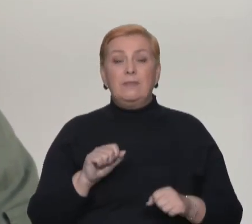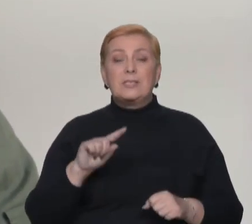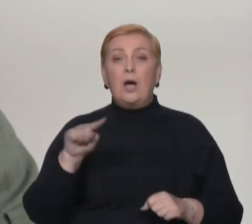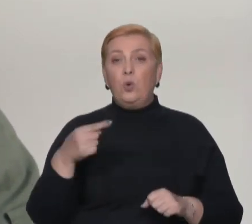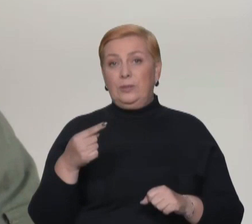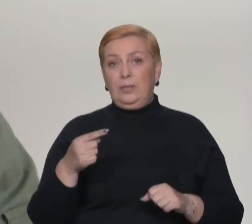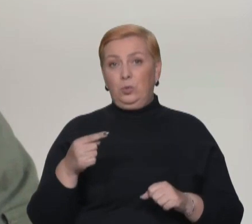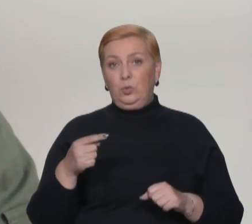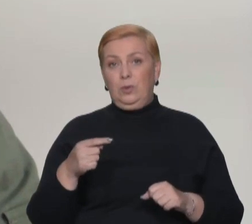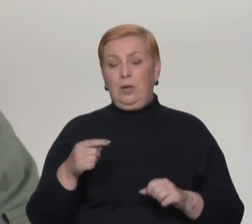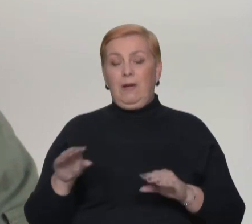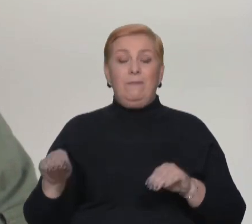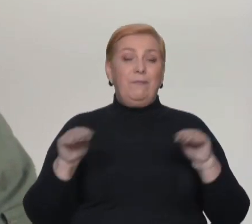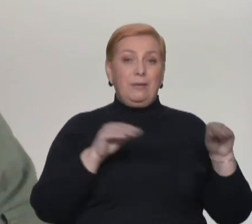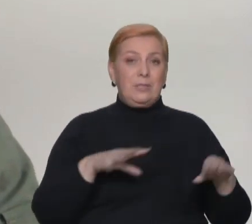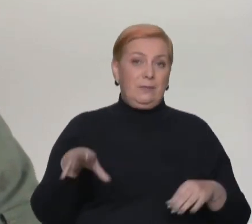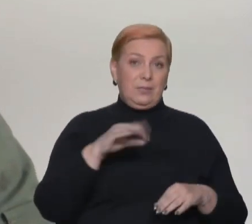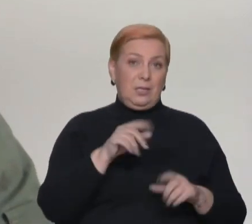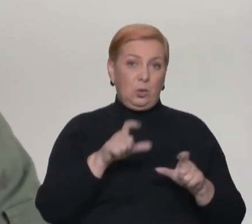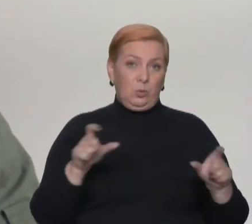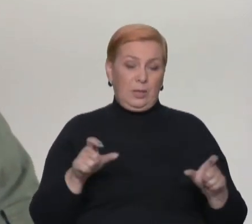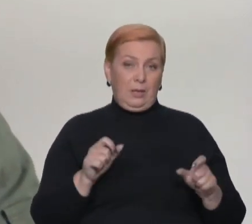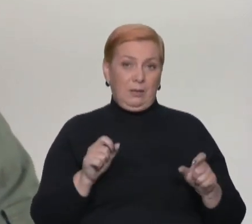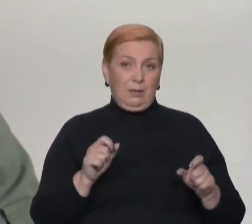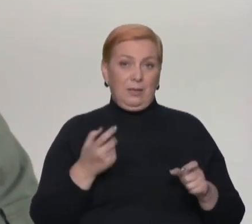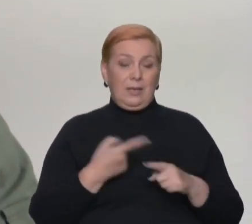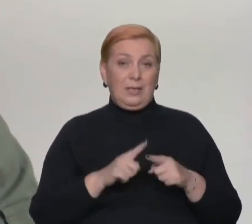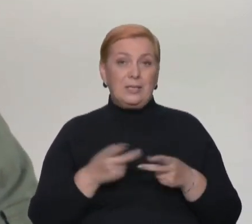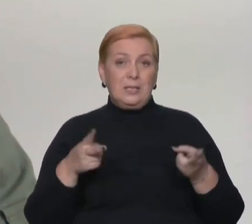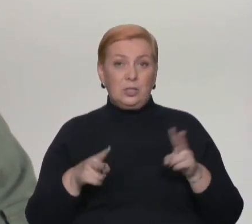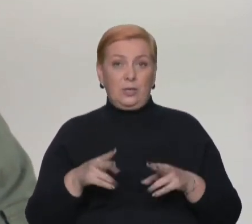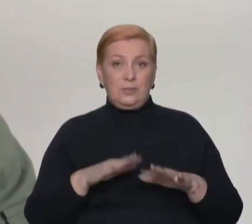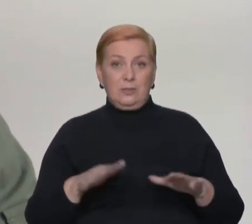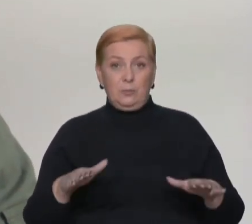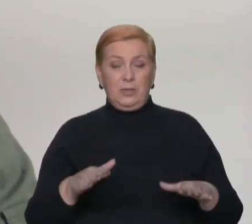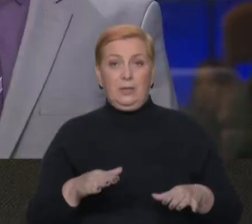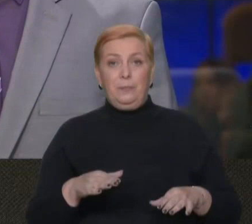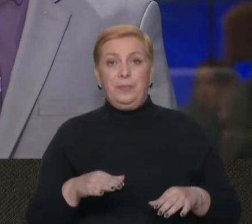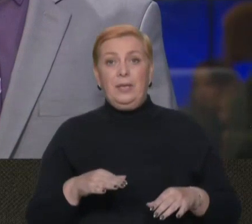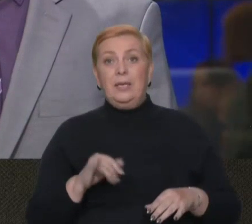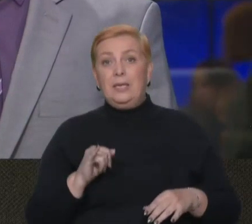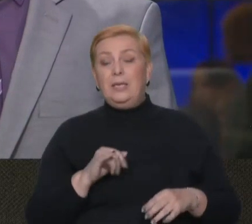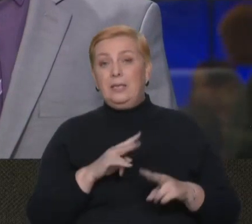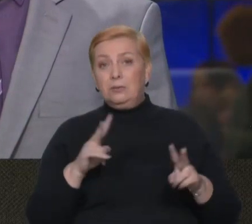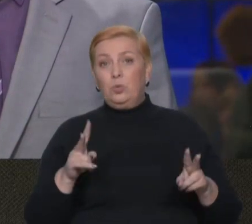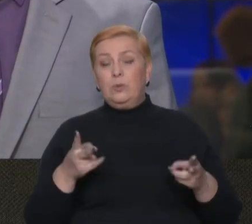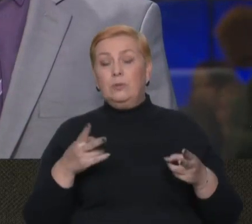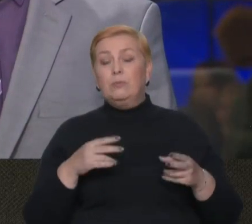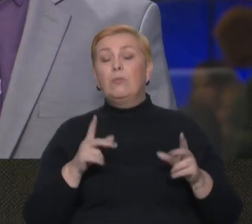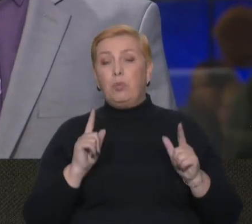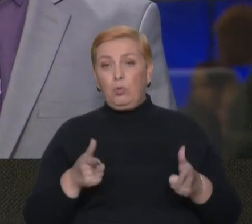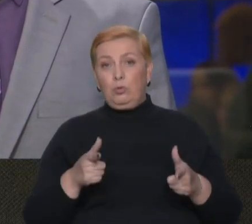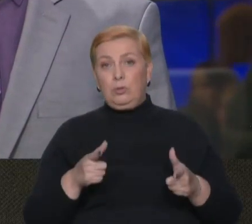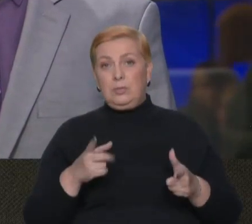людей заша з тьми Ну в принцип людей я погоджуються на эвакуацию Але на жаль